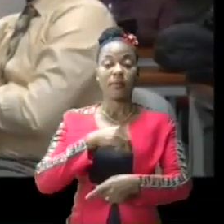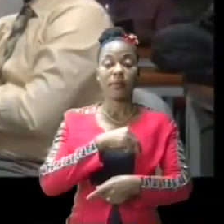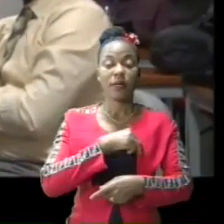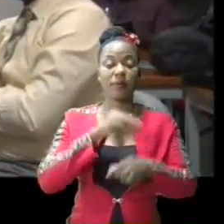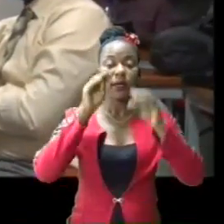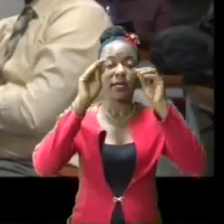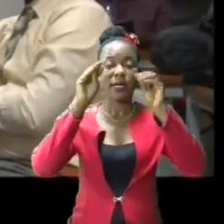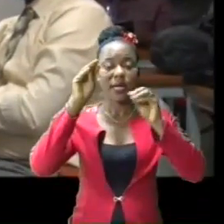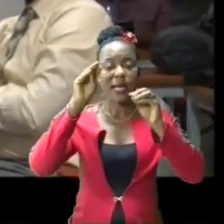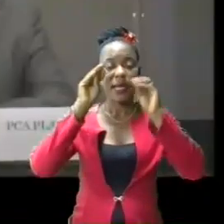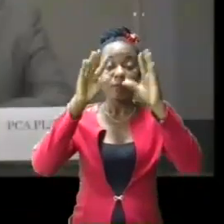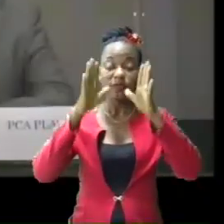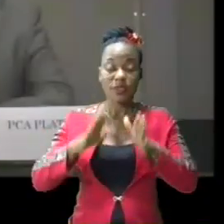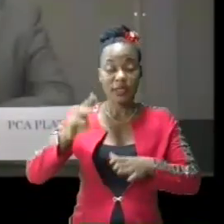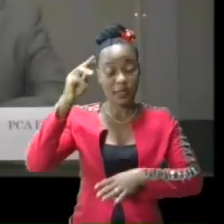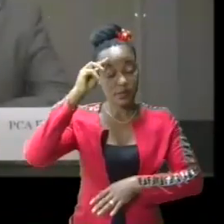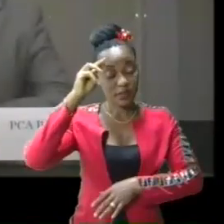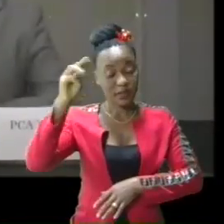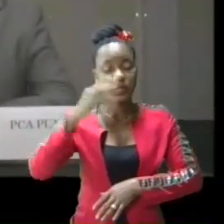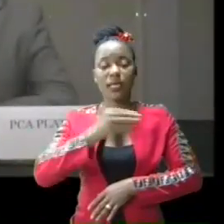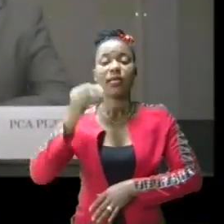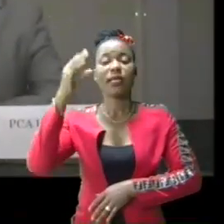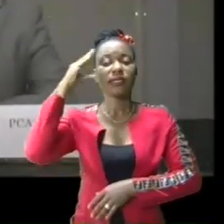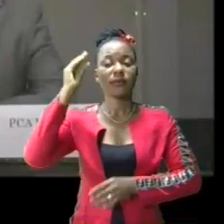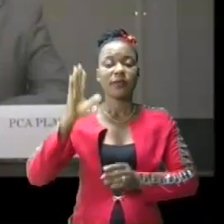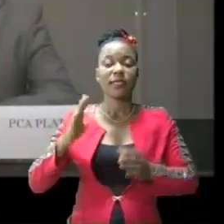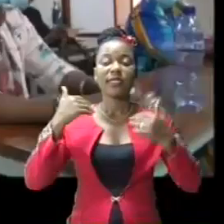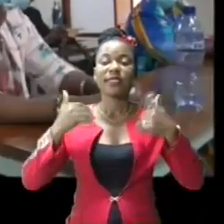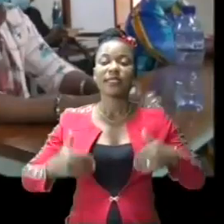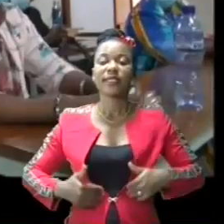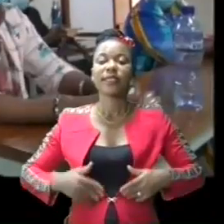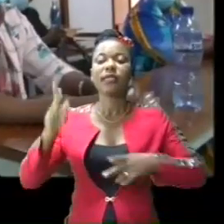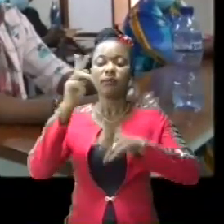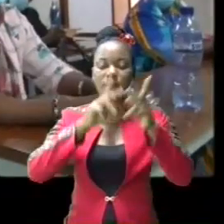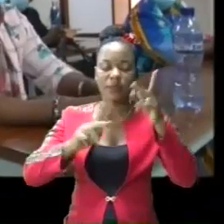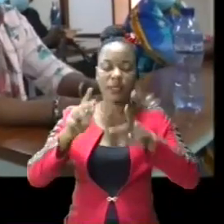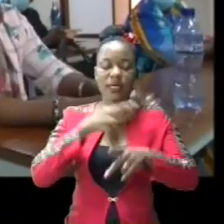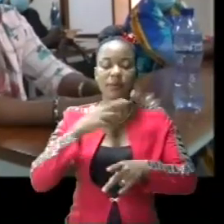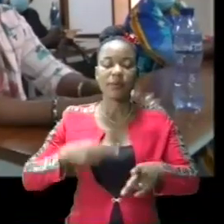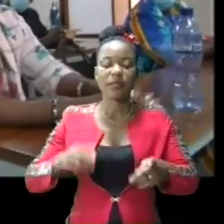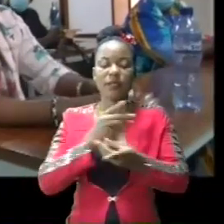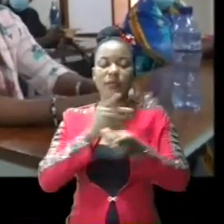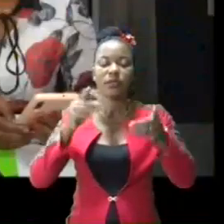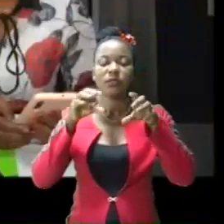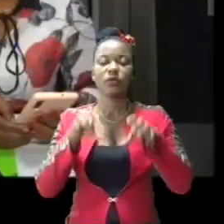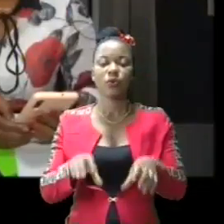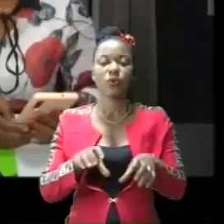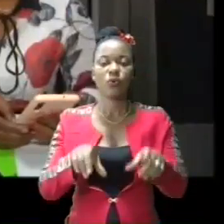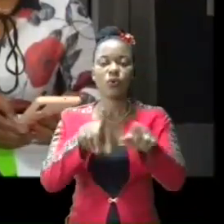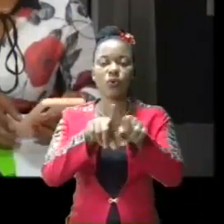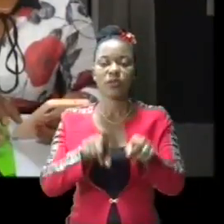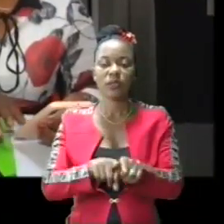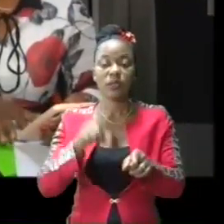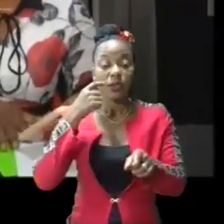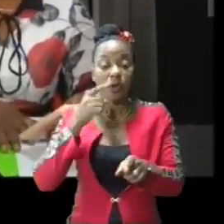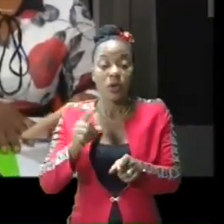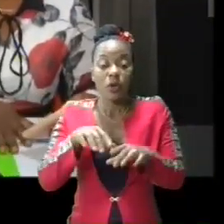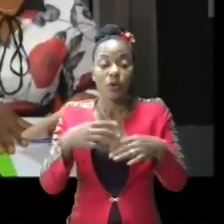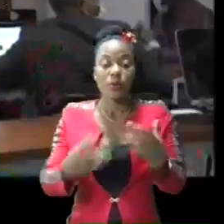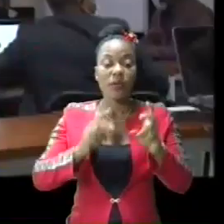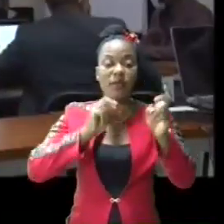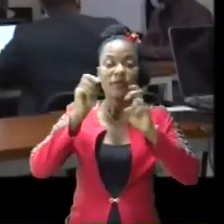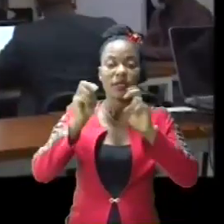professeurs d'université et experts en santé publique de la République démocratique du Congo ont défini leur méthodologie de travail,